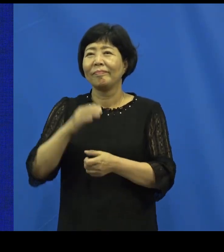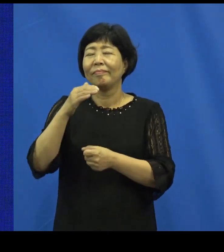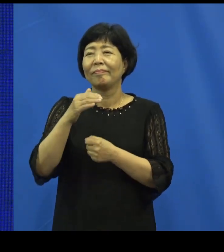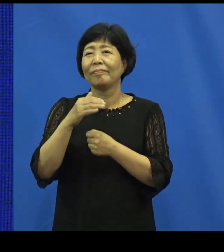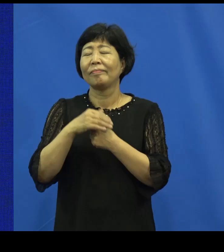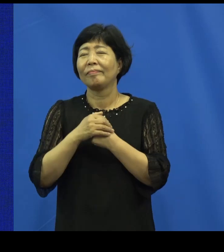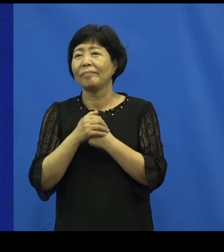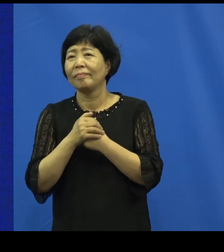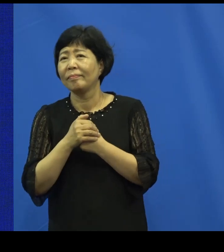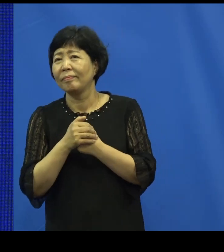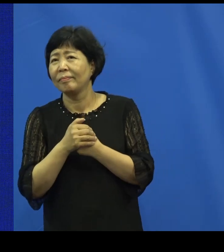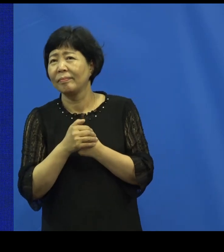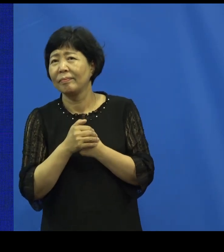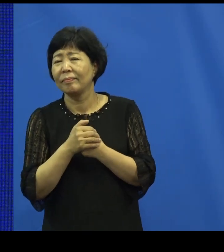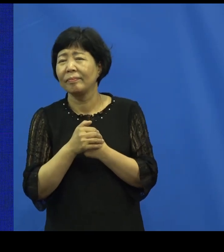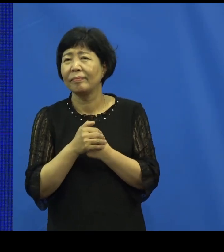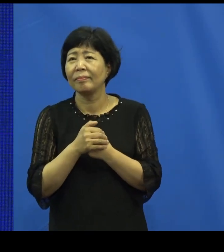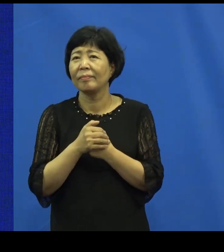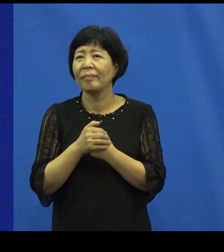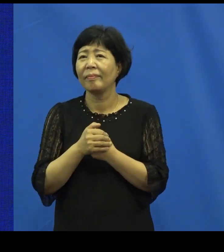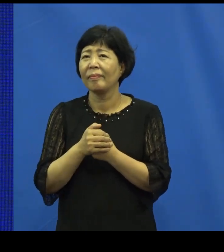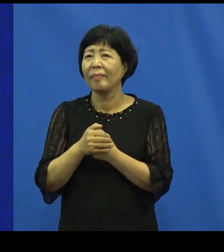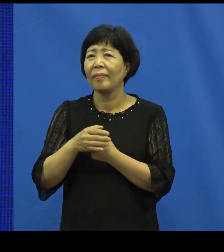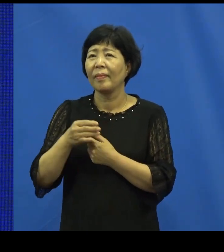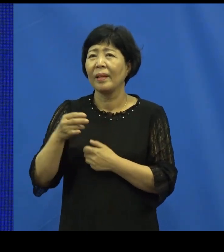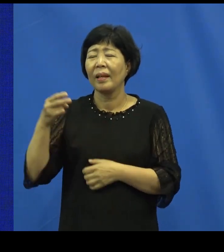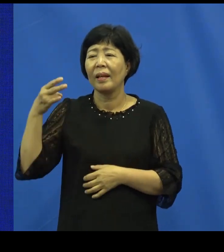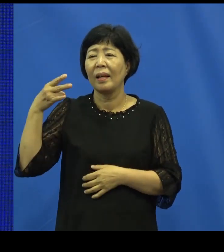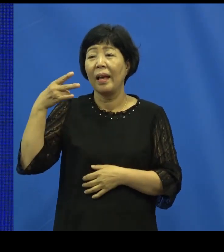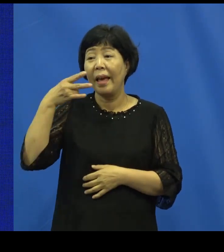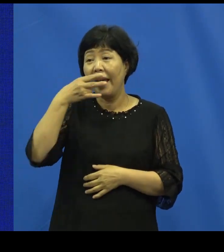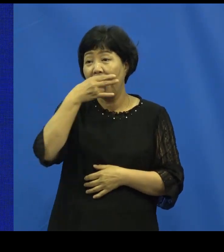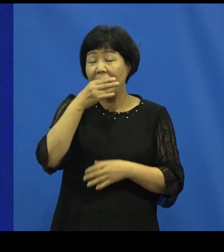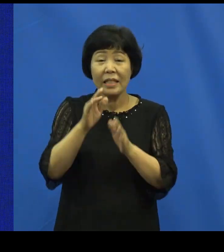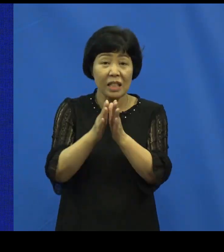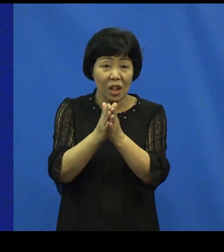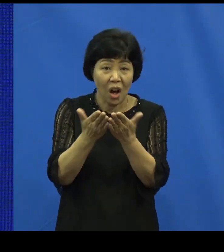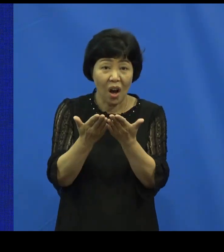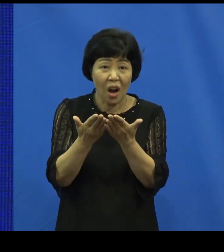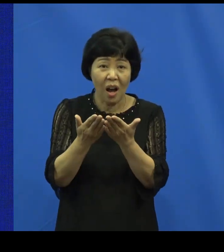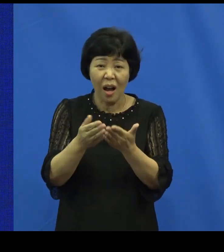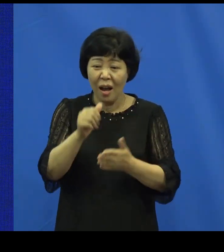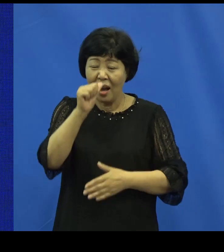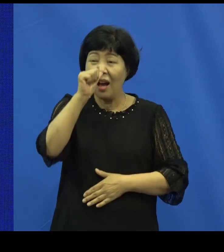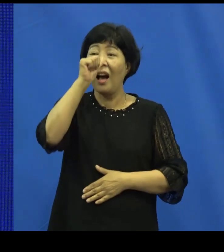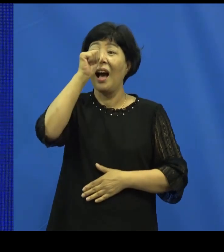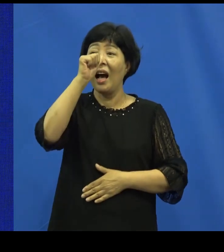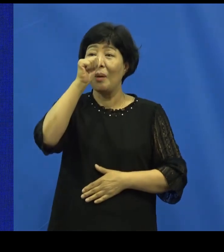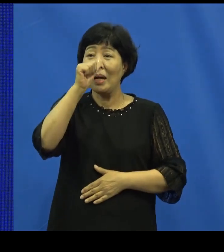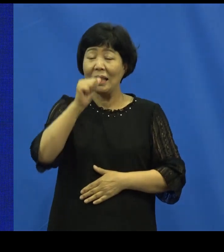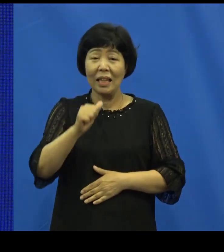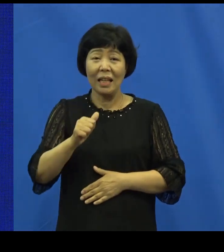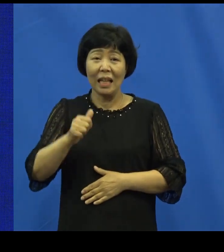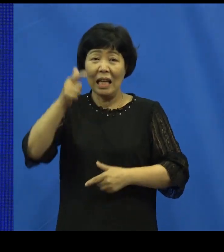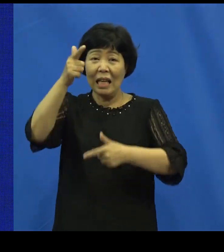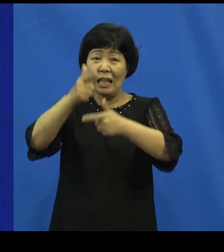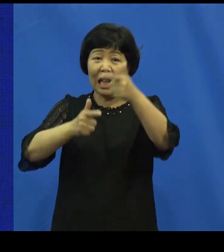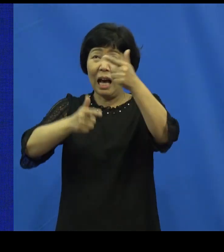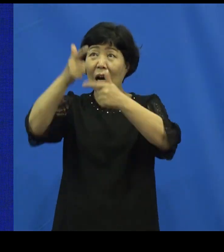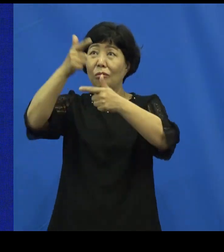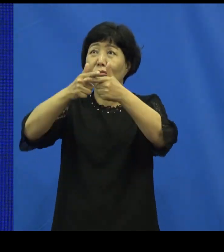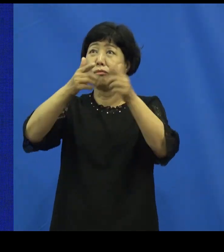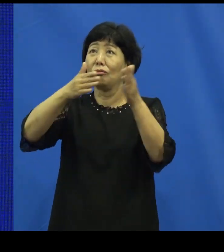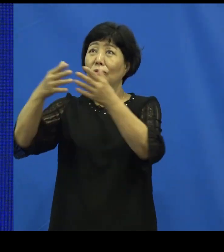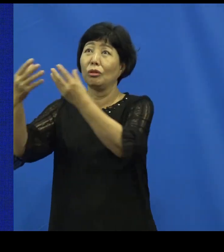성경에서 자주 발견하는 거잖아요. 여러분, 에스더서에서도 발견하잖아요. 하만이 모르드게를 매달려고 장대를 준비했지만 결말은 전혀 반대가